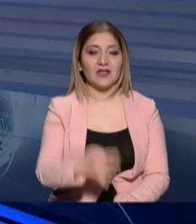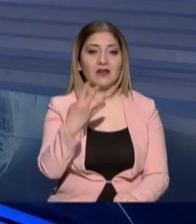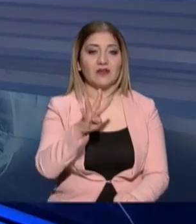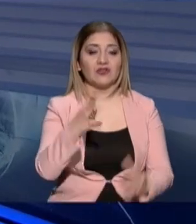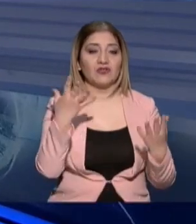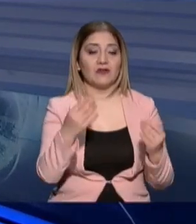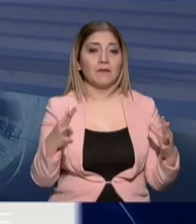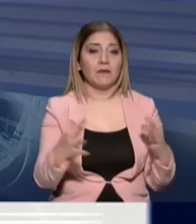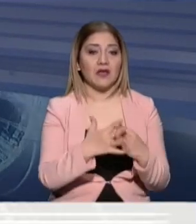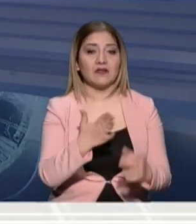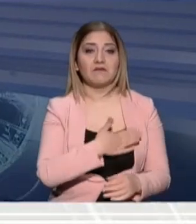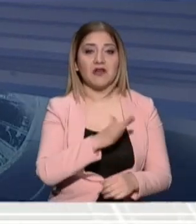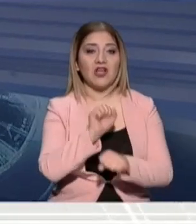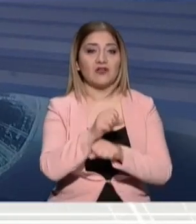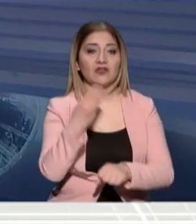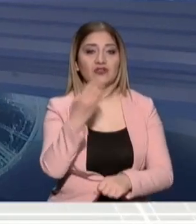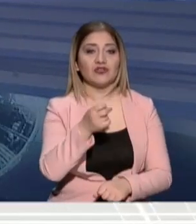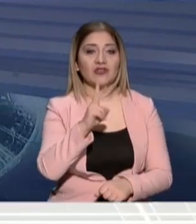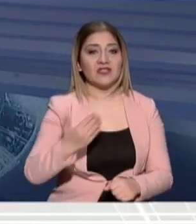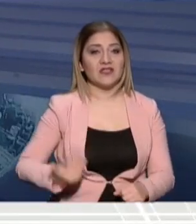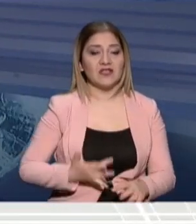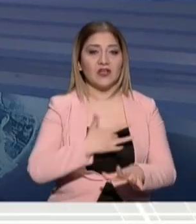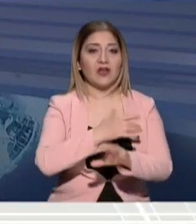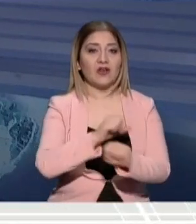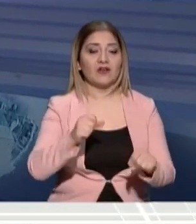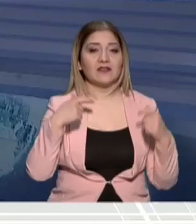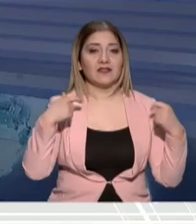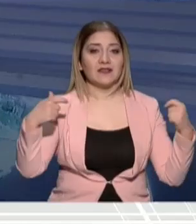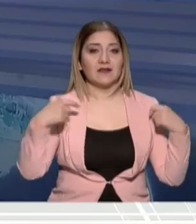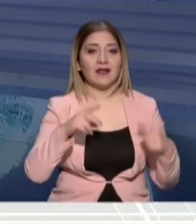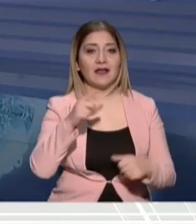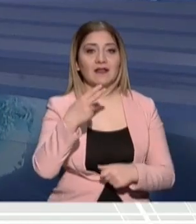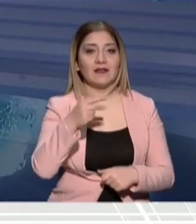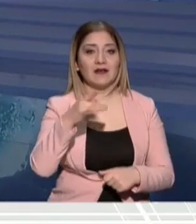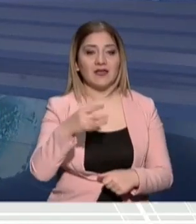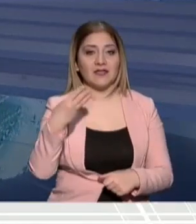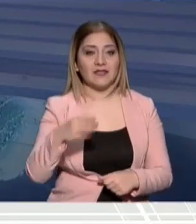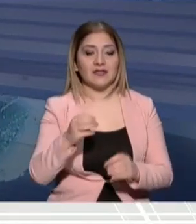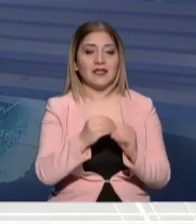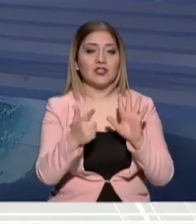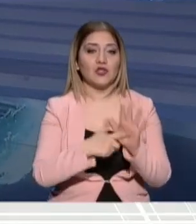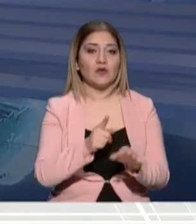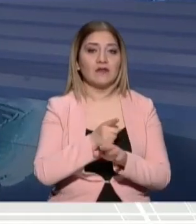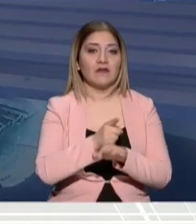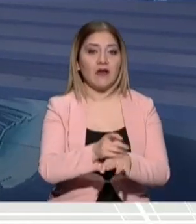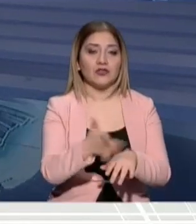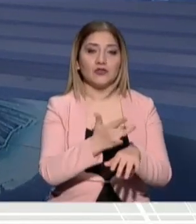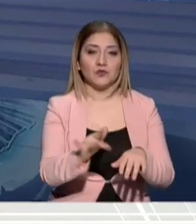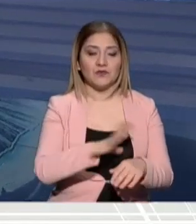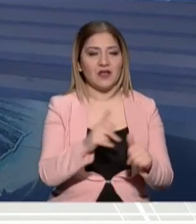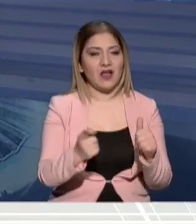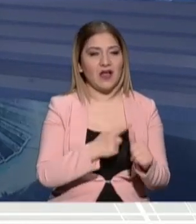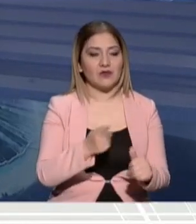44-օրյա պատերազմում մահին հաղթած Շիրակցի կենթանի հերոս կապիտան Էդգար Թադևոսյանը թշնամու 17 տանկ է ոչնչացրել։ Նրա